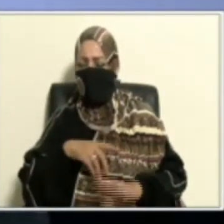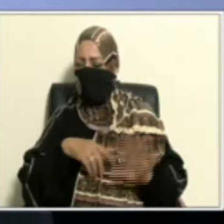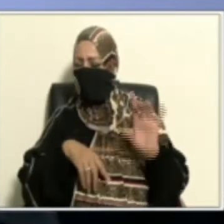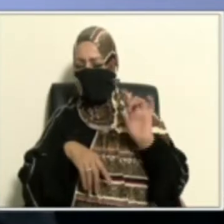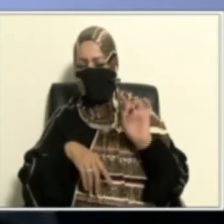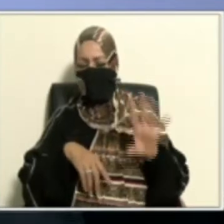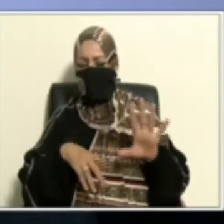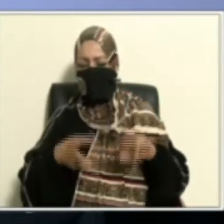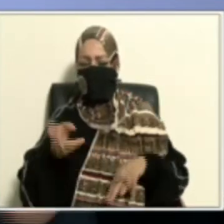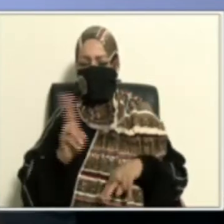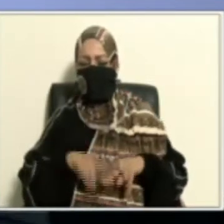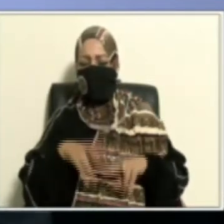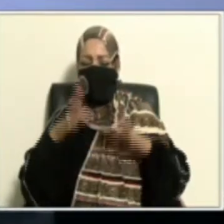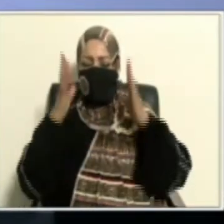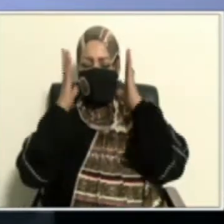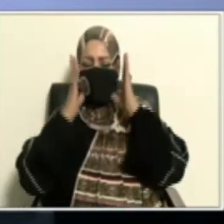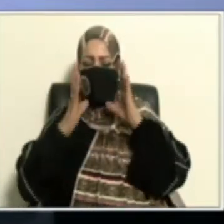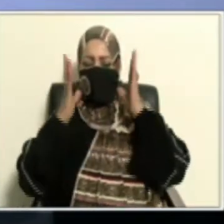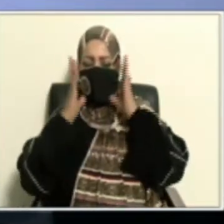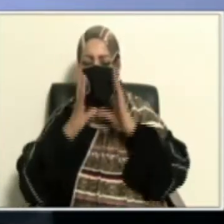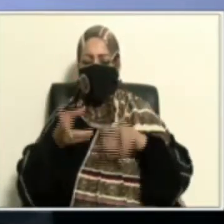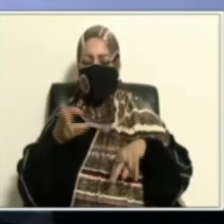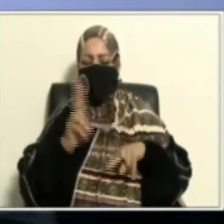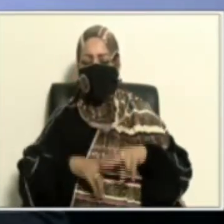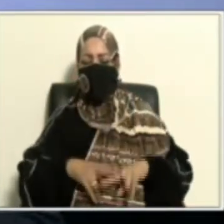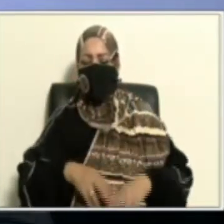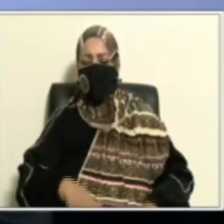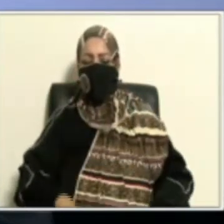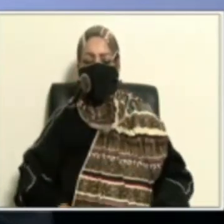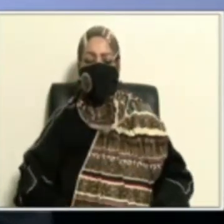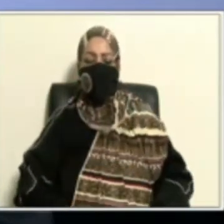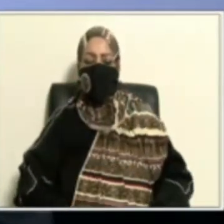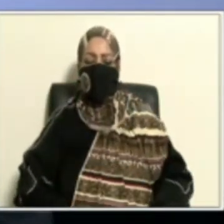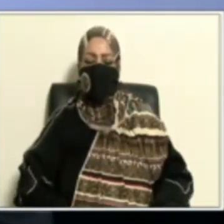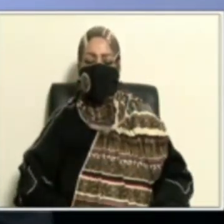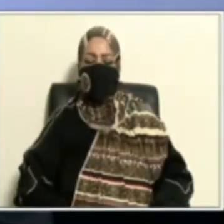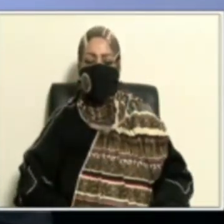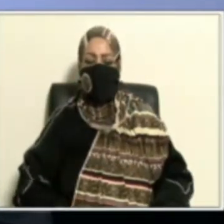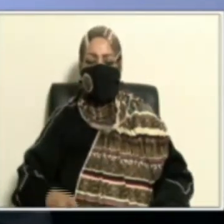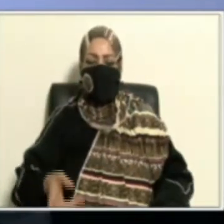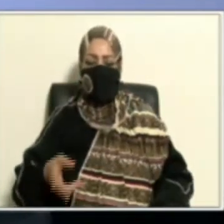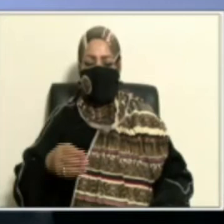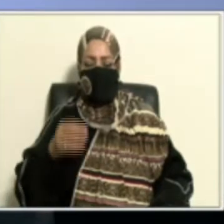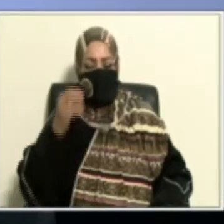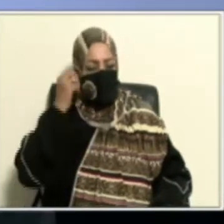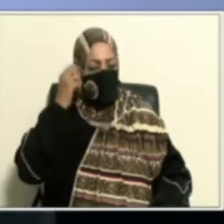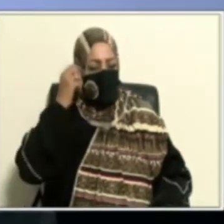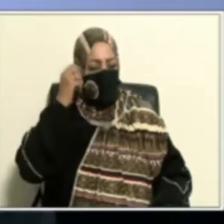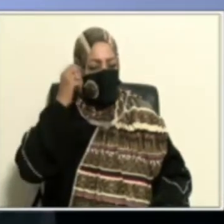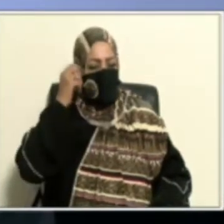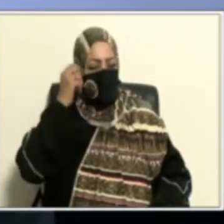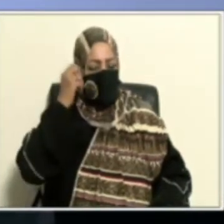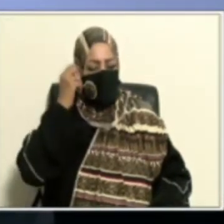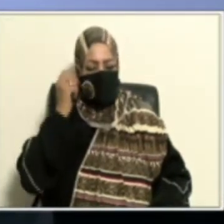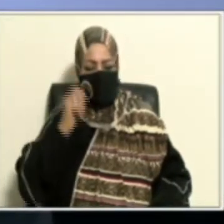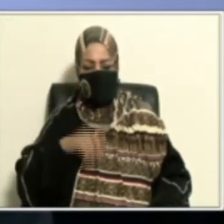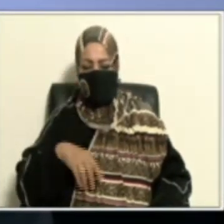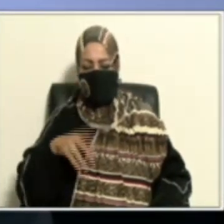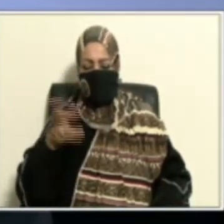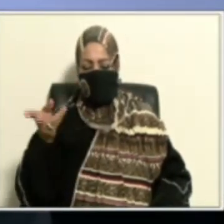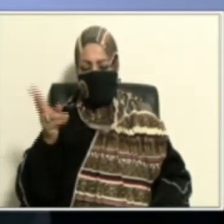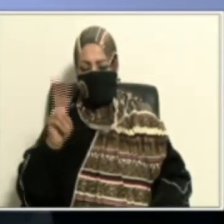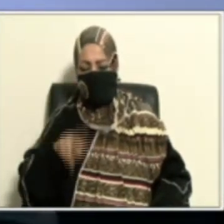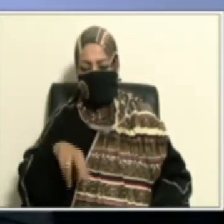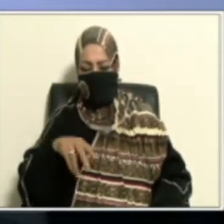عبد الله طال وقت التدارك وبالتالي صلاتك باطلة وعليك إعادتها.